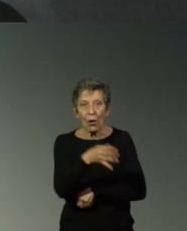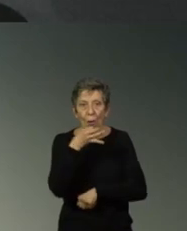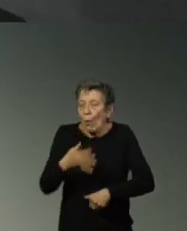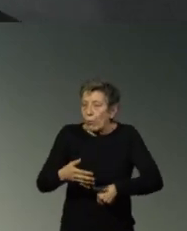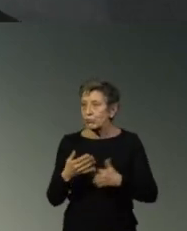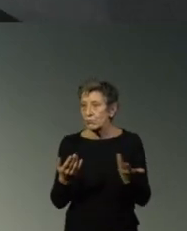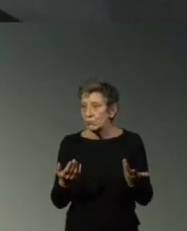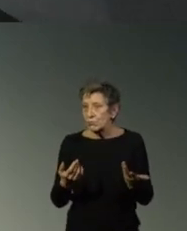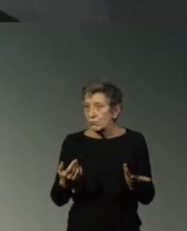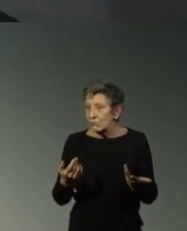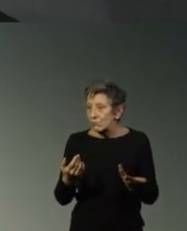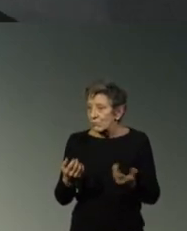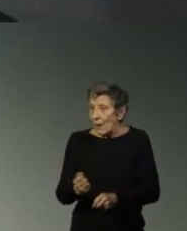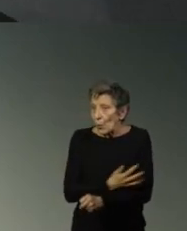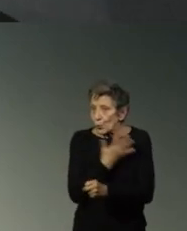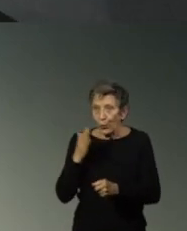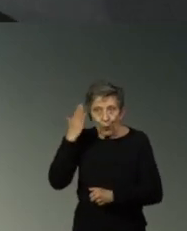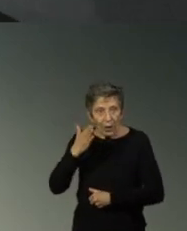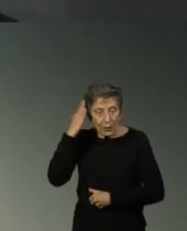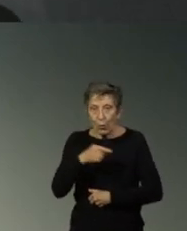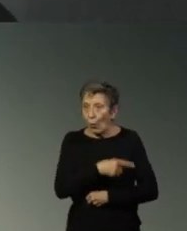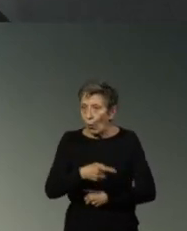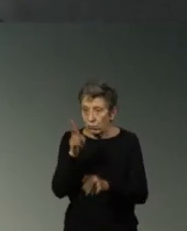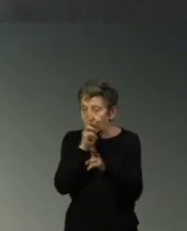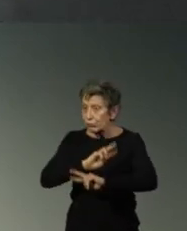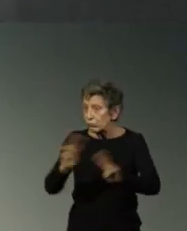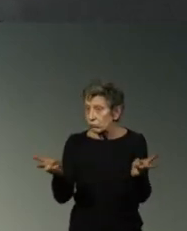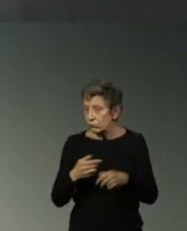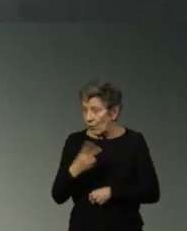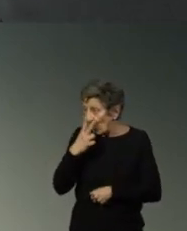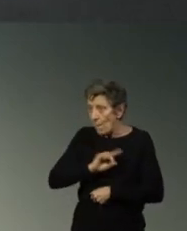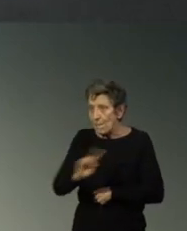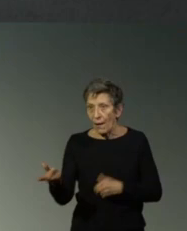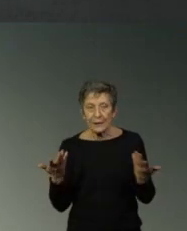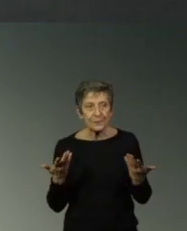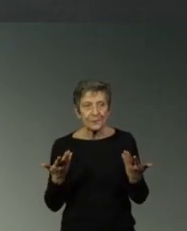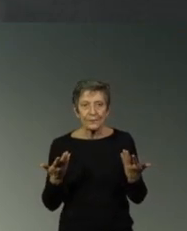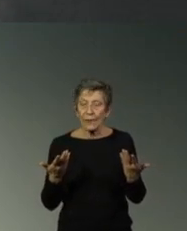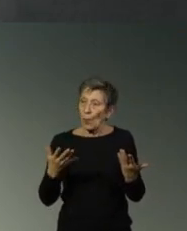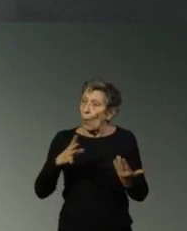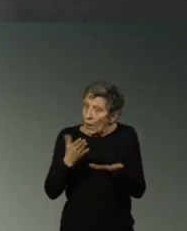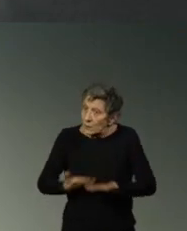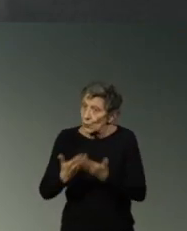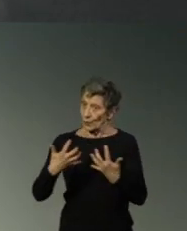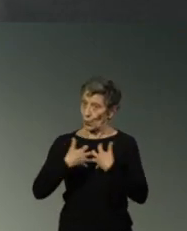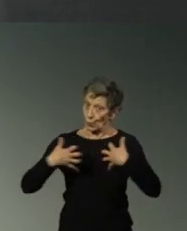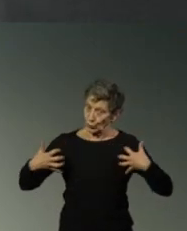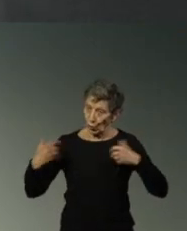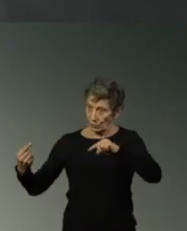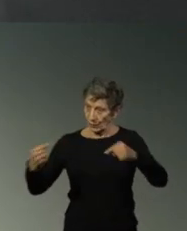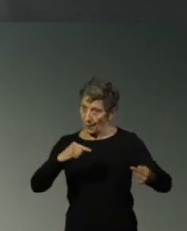complètement ces émotions ressenties par les animaux. Il y a des cas encore que la science discute. Est-ce que